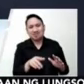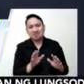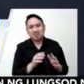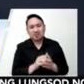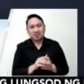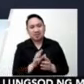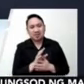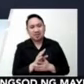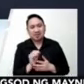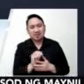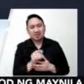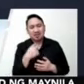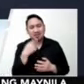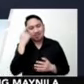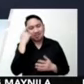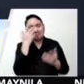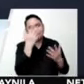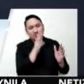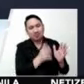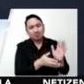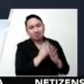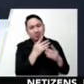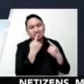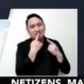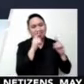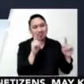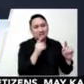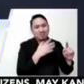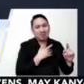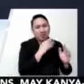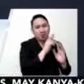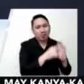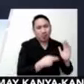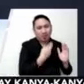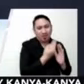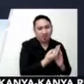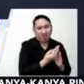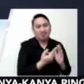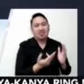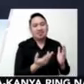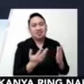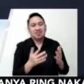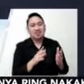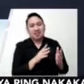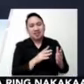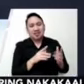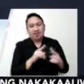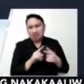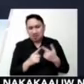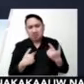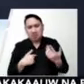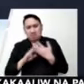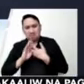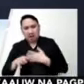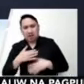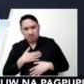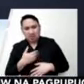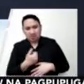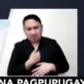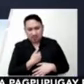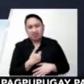ka with ano flying colors kaya Ah doon pa lang ah hindi ko na siya nadadala kumbaga positive energy na